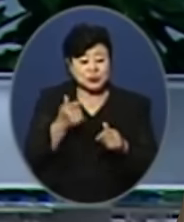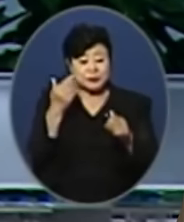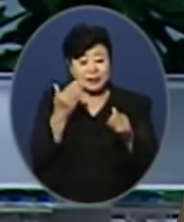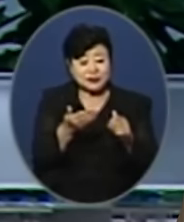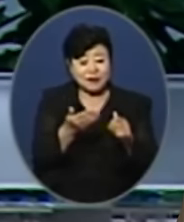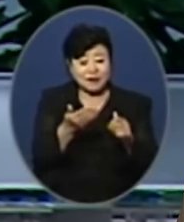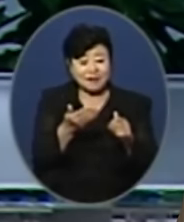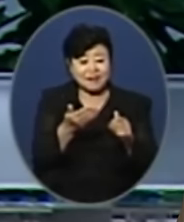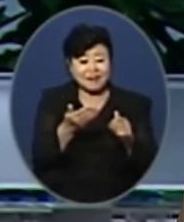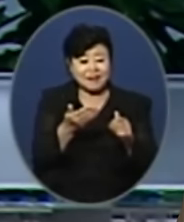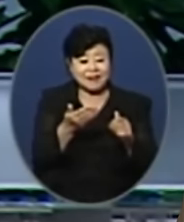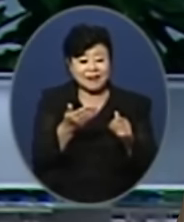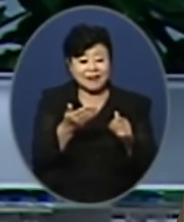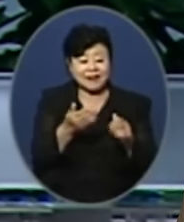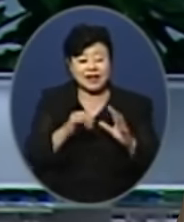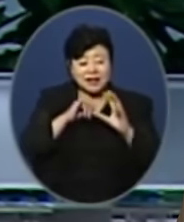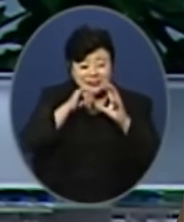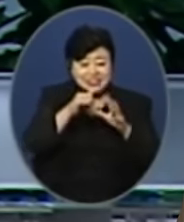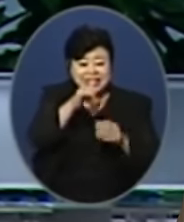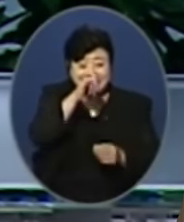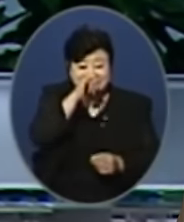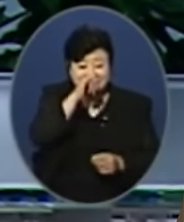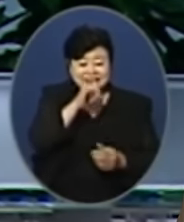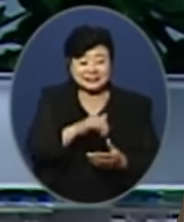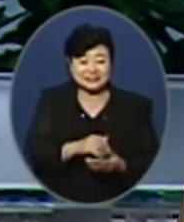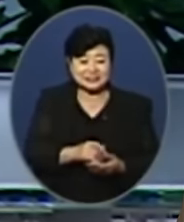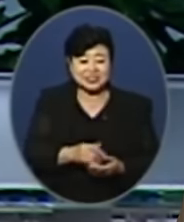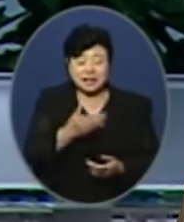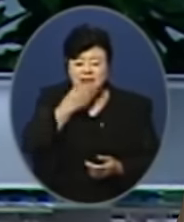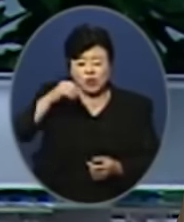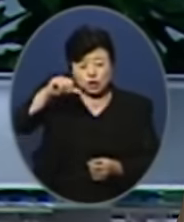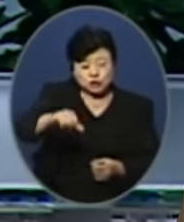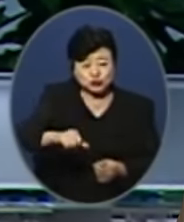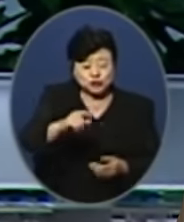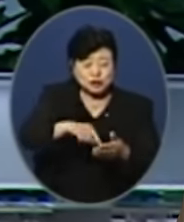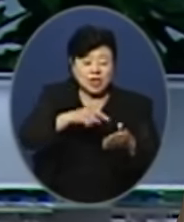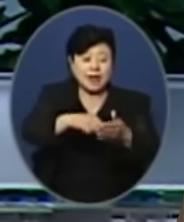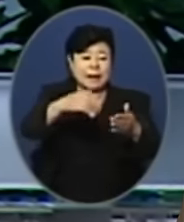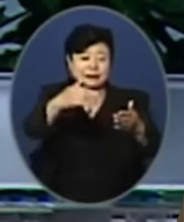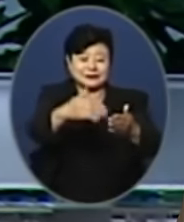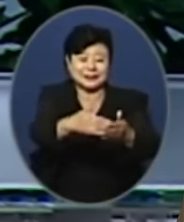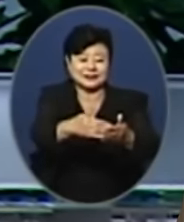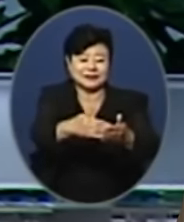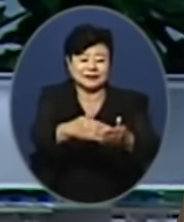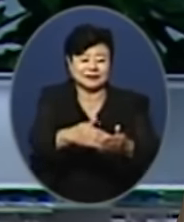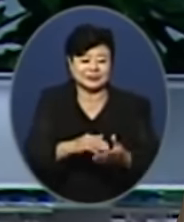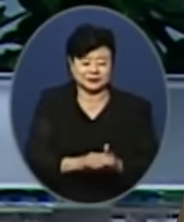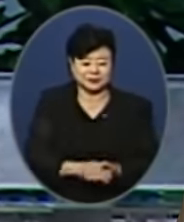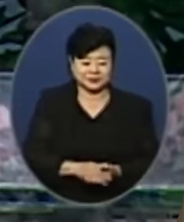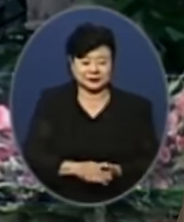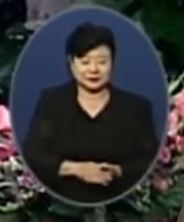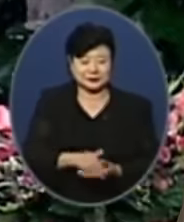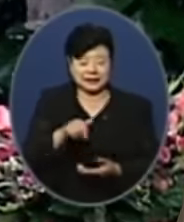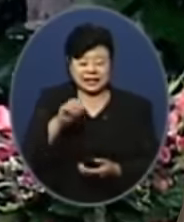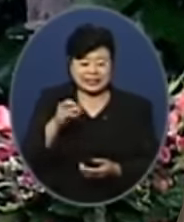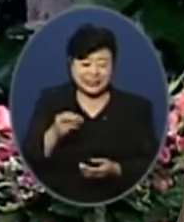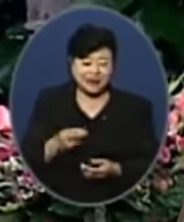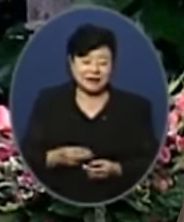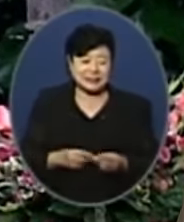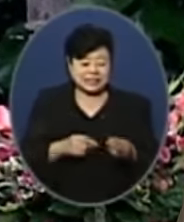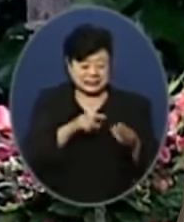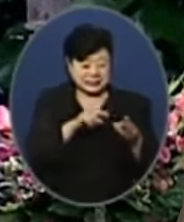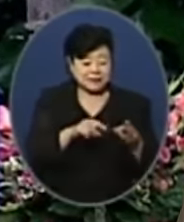예수님께서는 세상에 있는 저주를 다 청산했습니다. 우리 이것도 읽어보십시오. 갈라디아서 3장